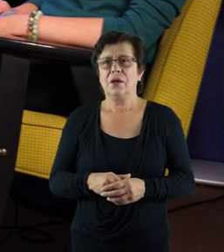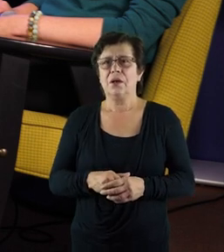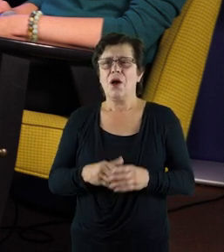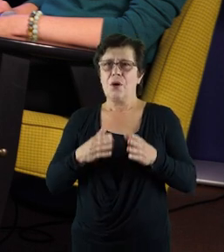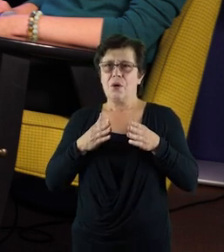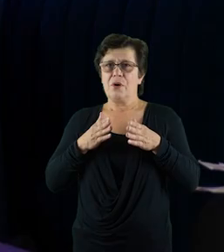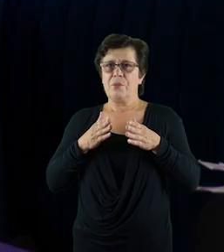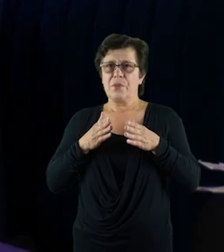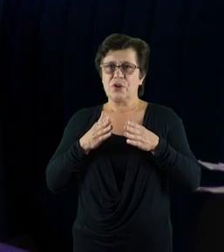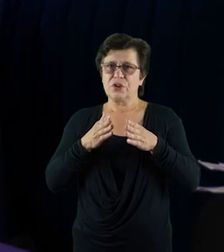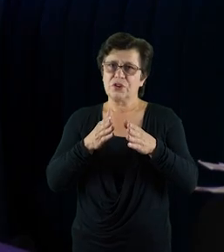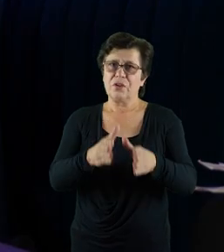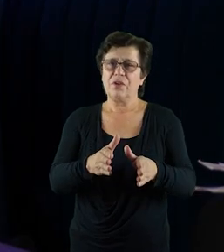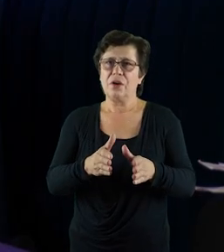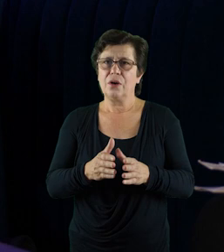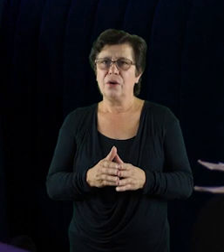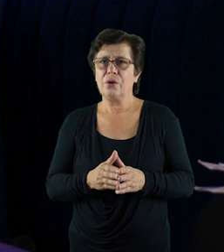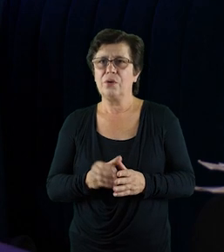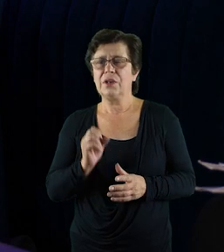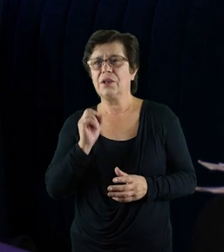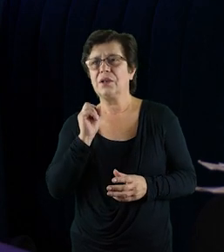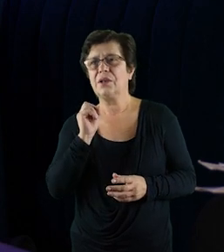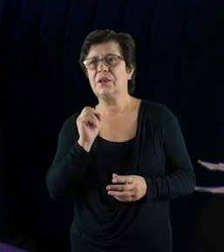prostował wszelkie jakieś takie